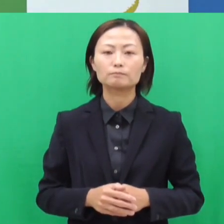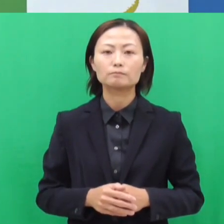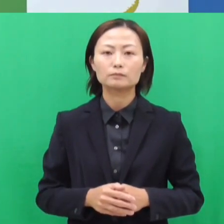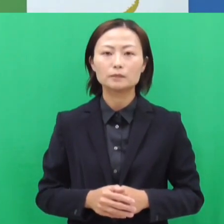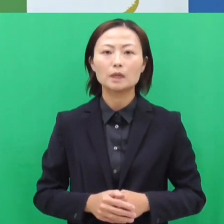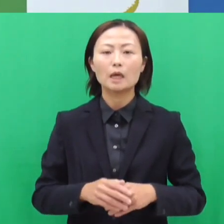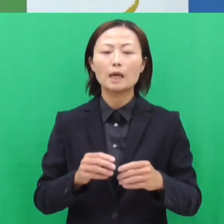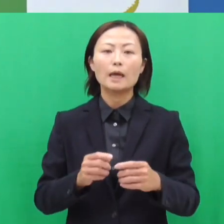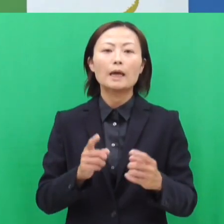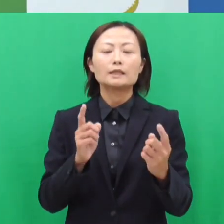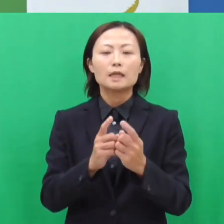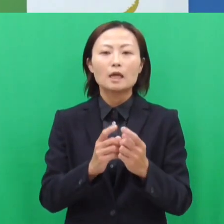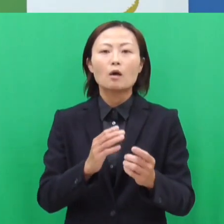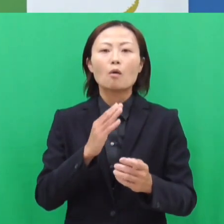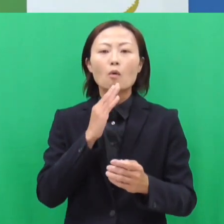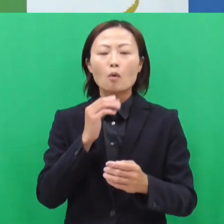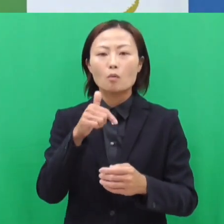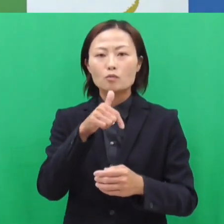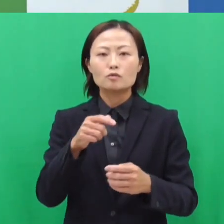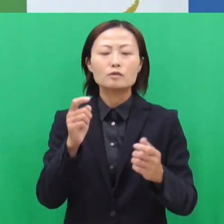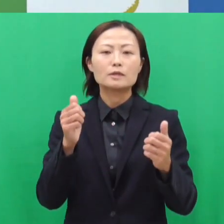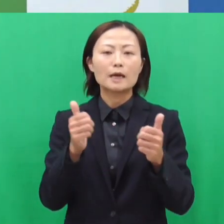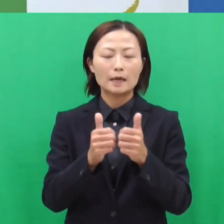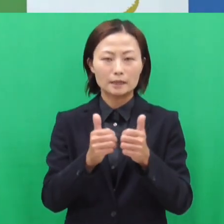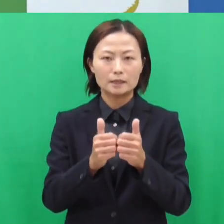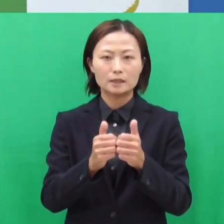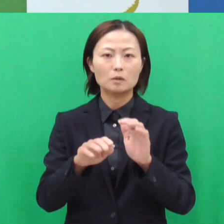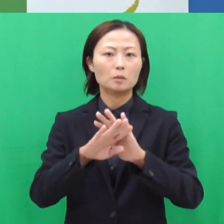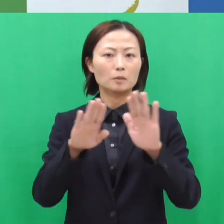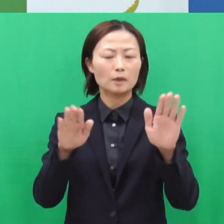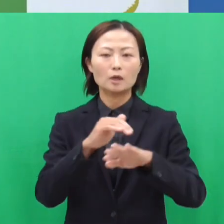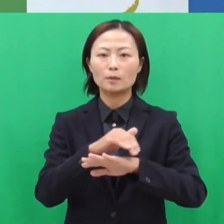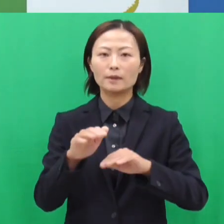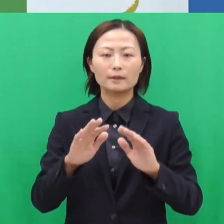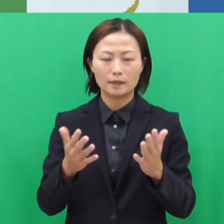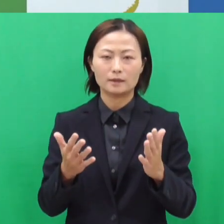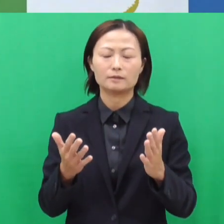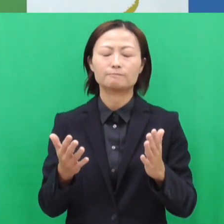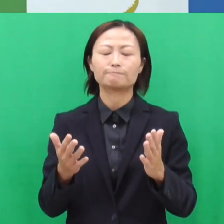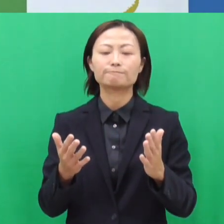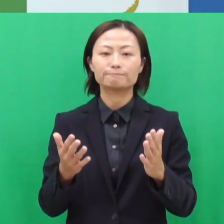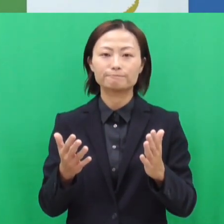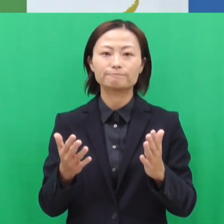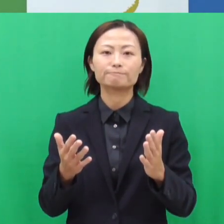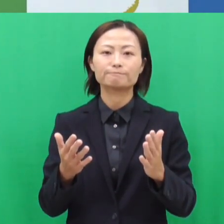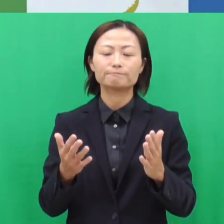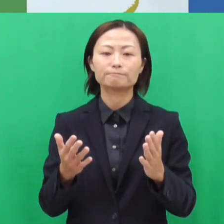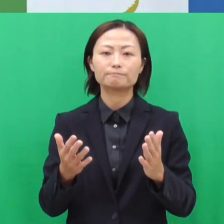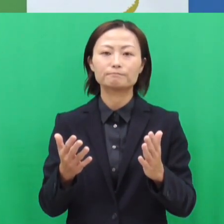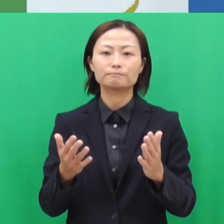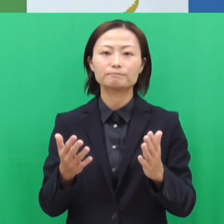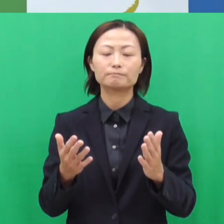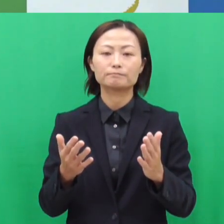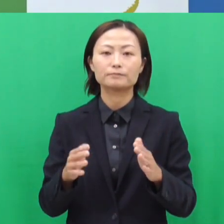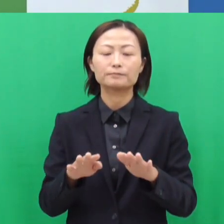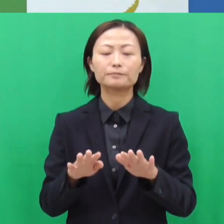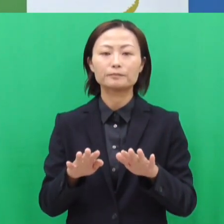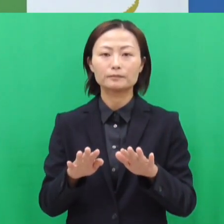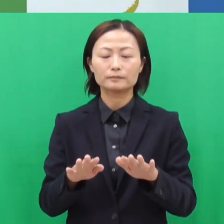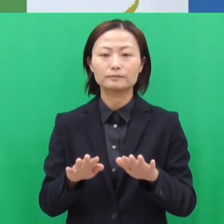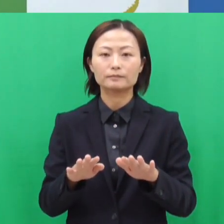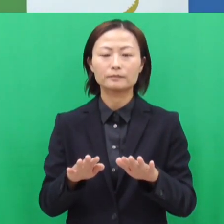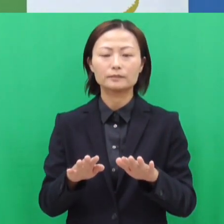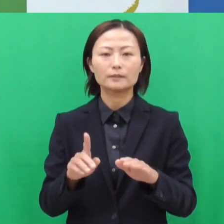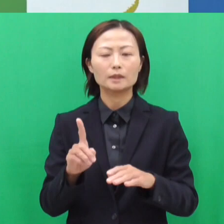体の会議については今のところ開催する予定にはしておりませんもう少し音階になります現時点において